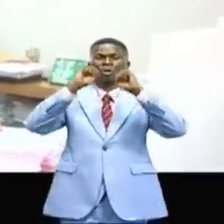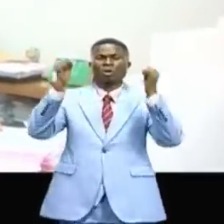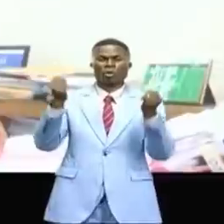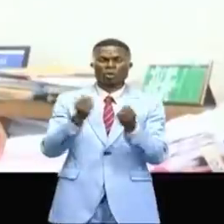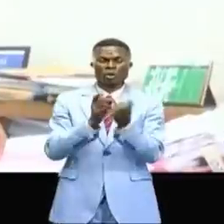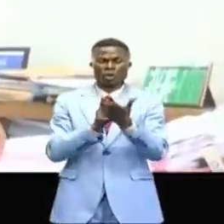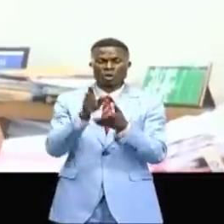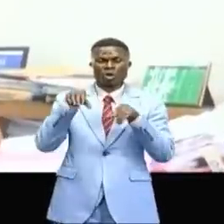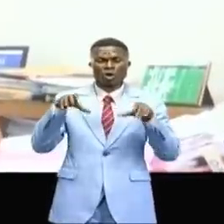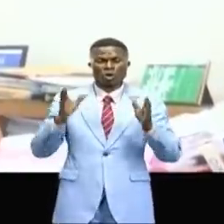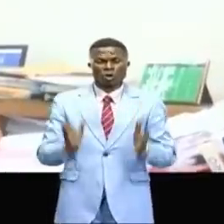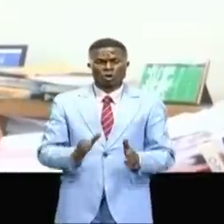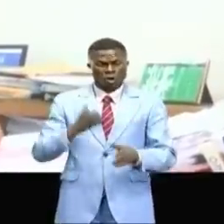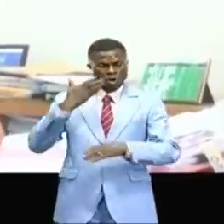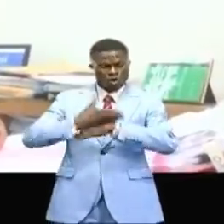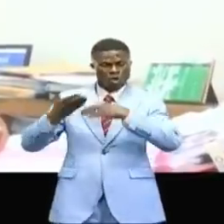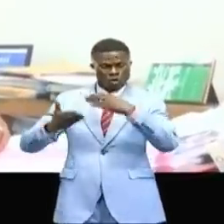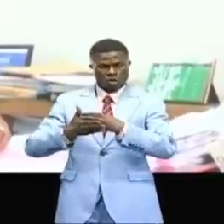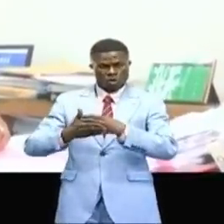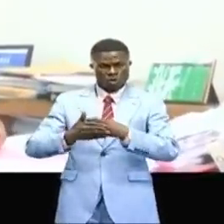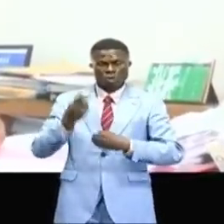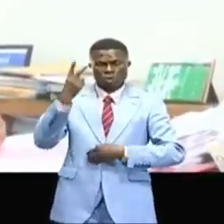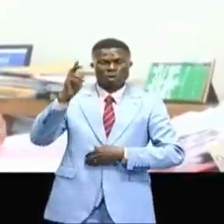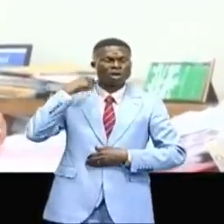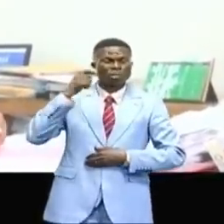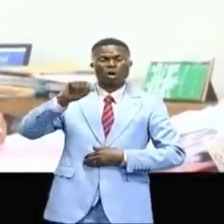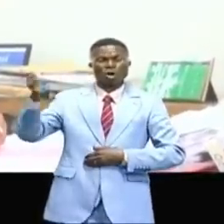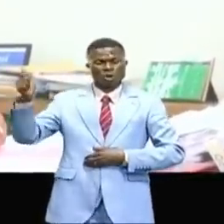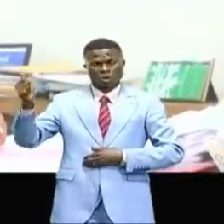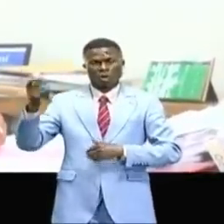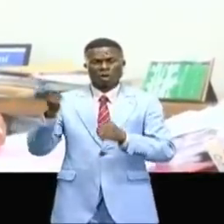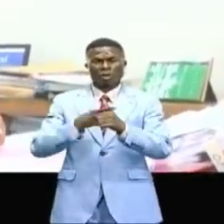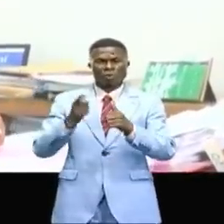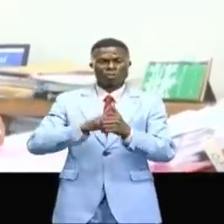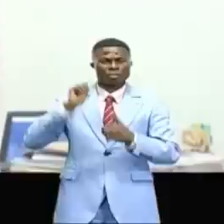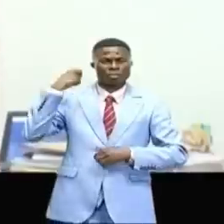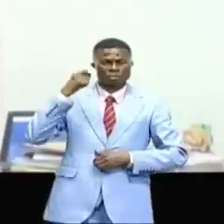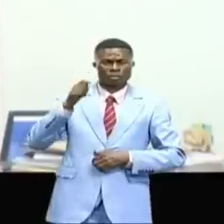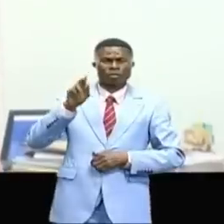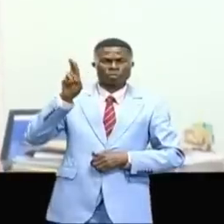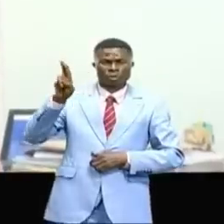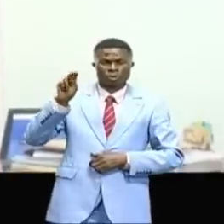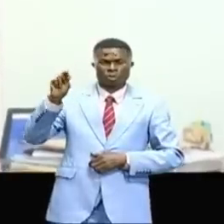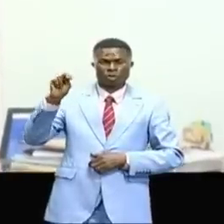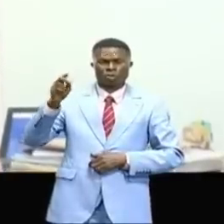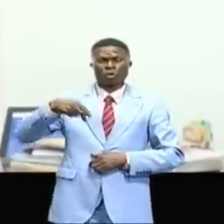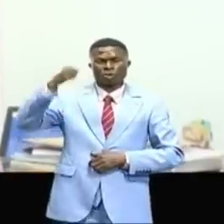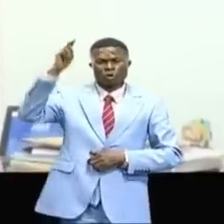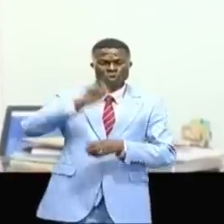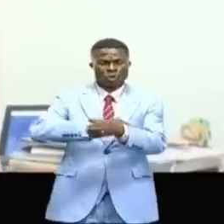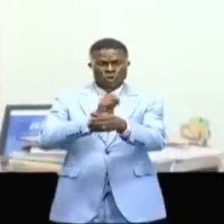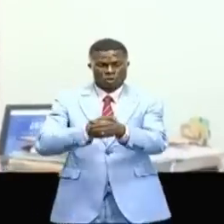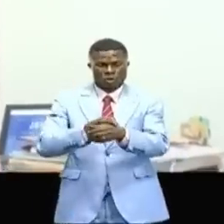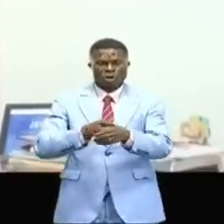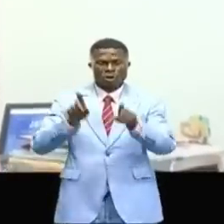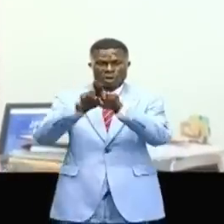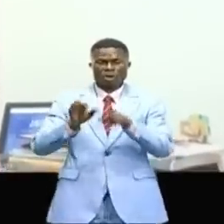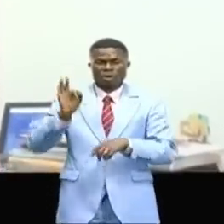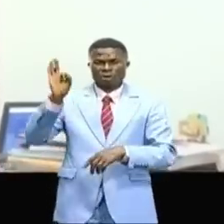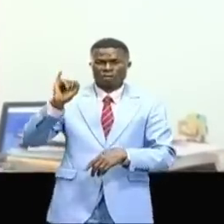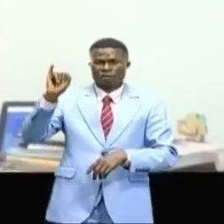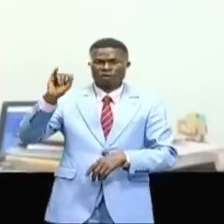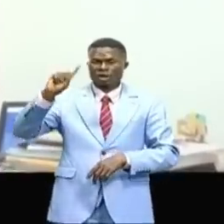droit congolais qui a déjà construit deux autres prisons, à savoir celle de Rutshuru dans le nord Kivu et celle de Fizi dans le sud